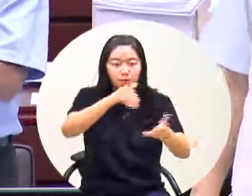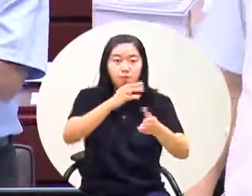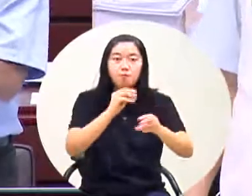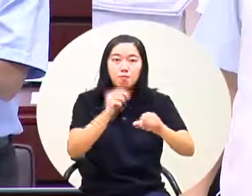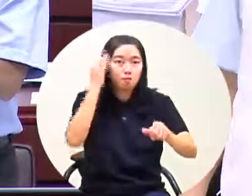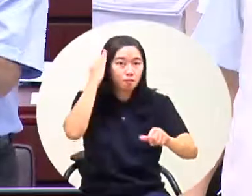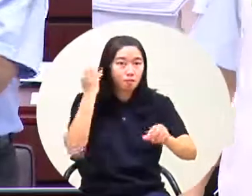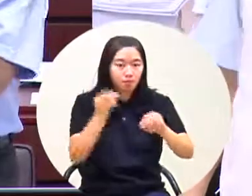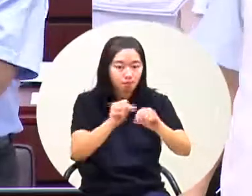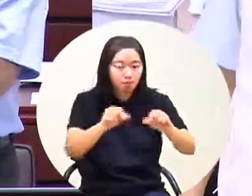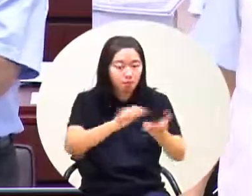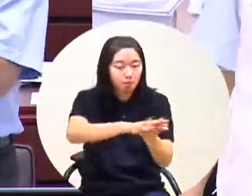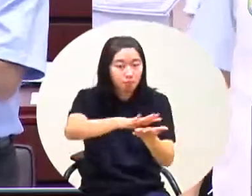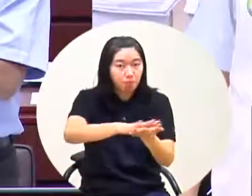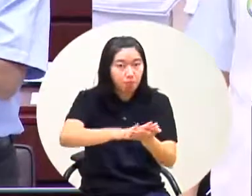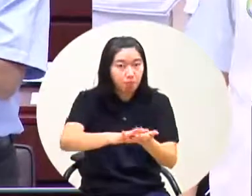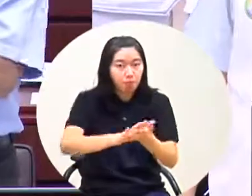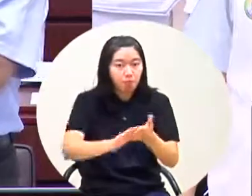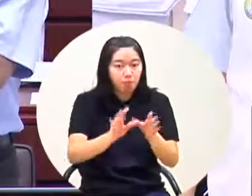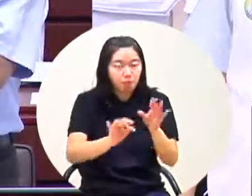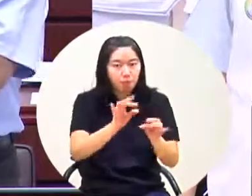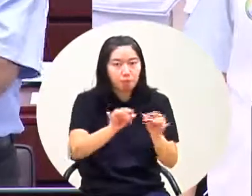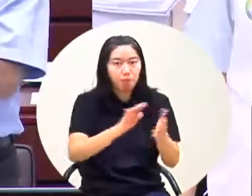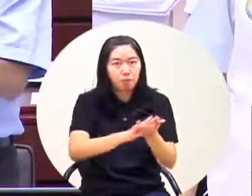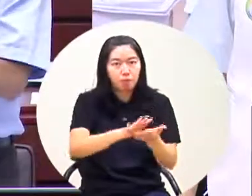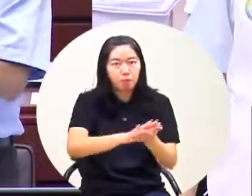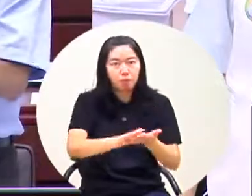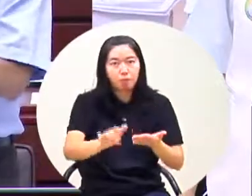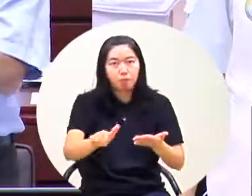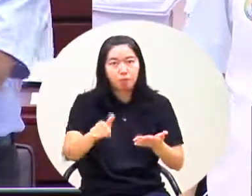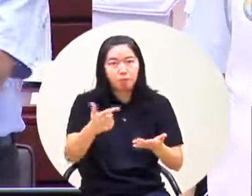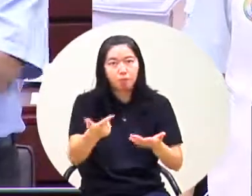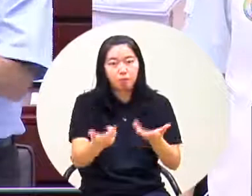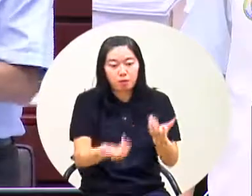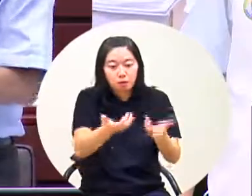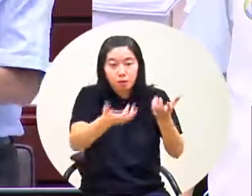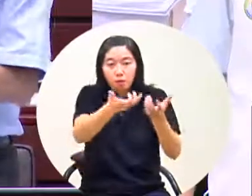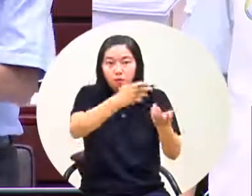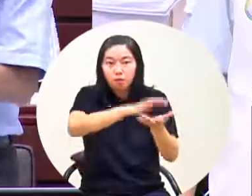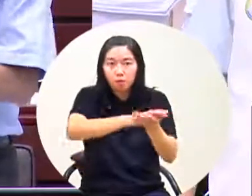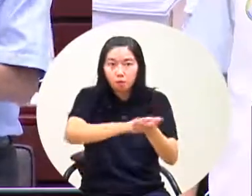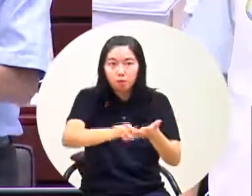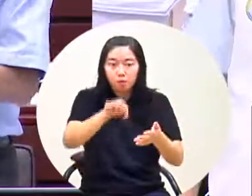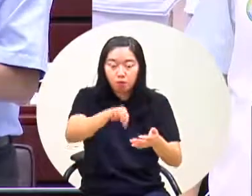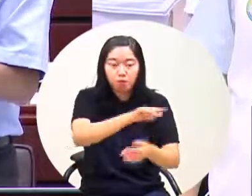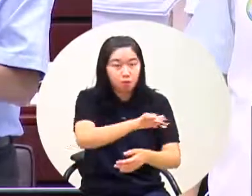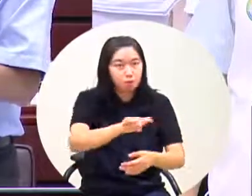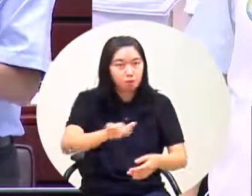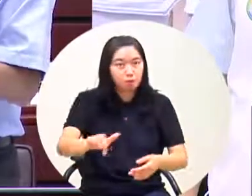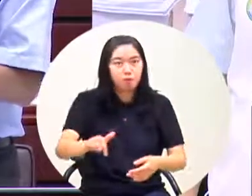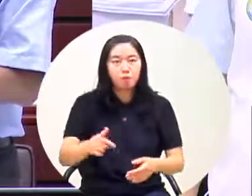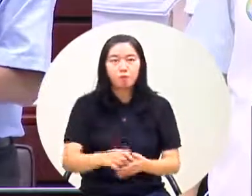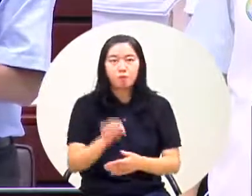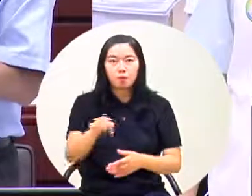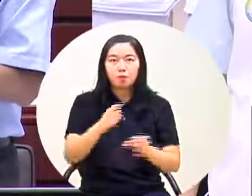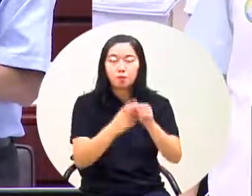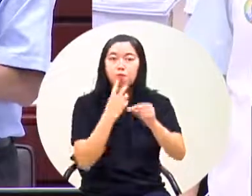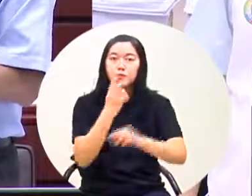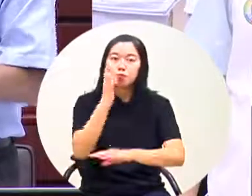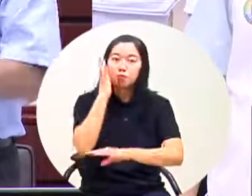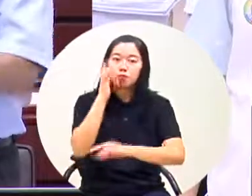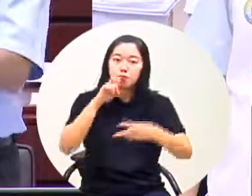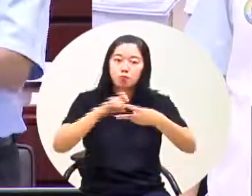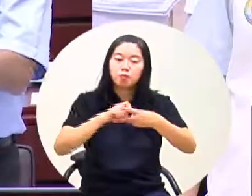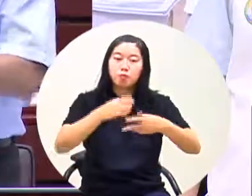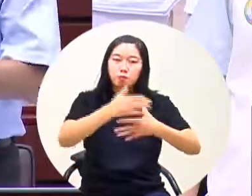处理啊，已经经过筛分，已经经过塑化了，这个物件。包括按中央的工程会甲环保